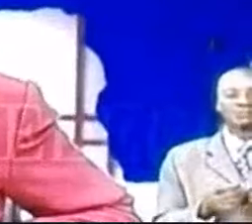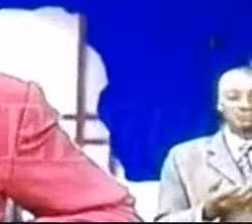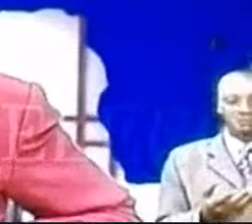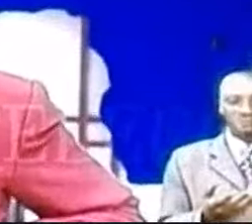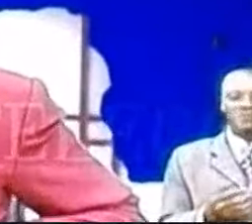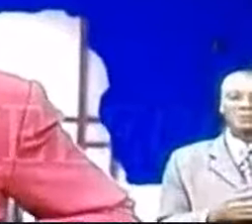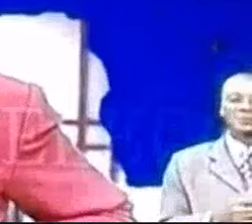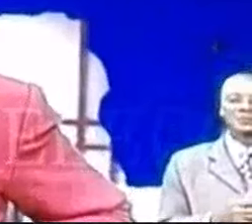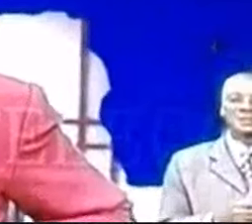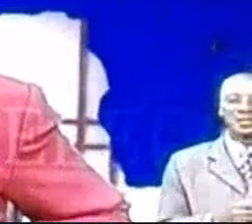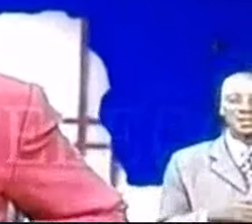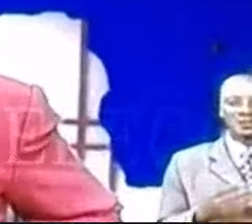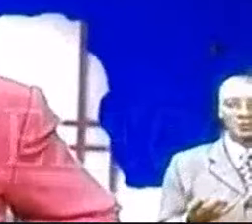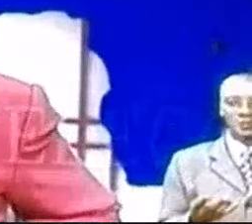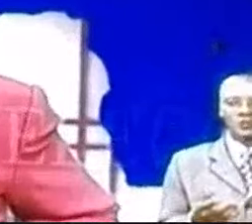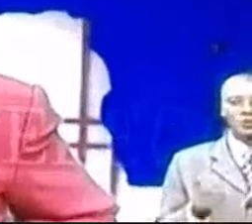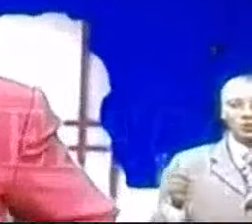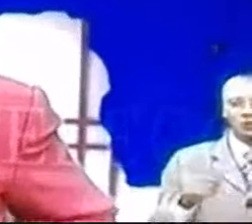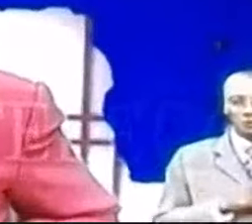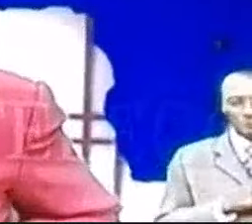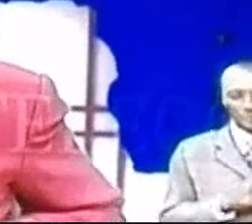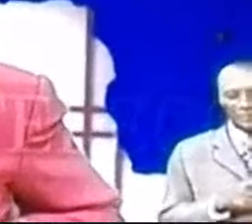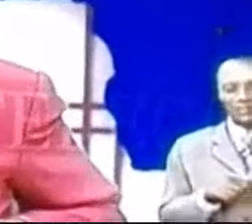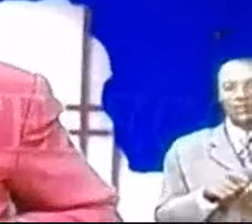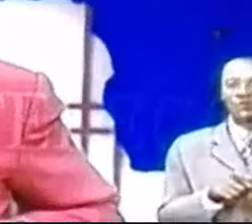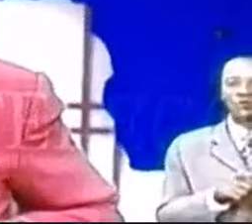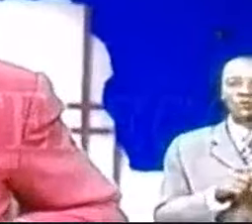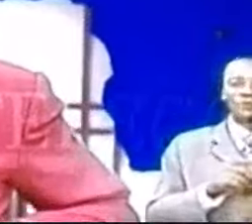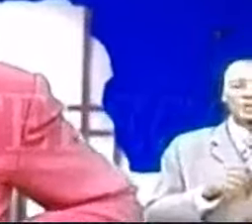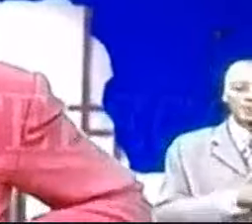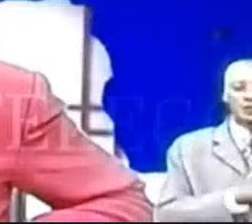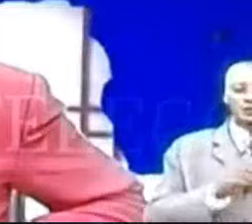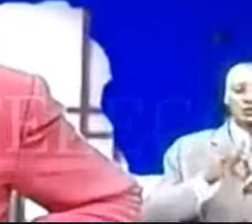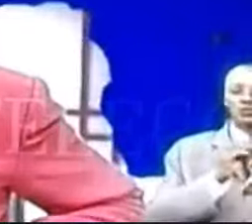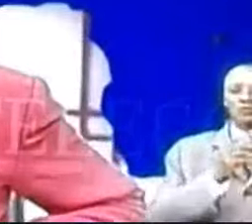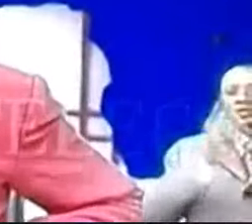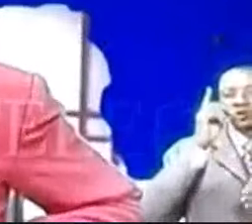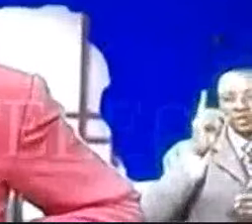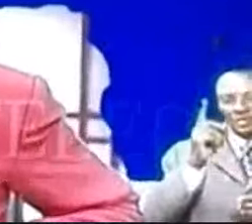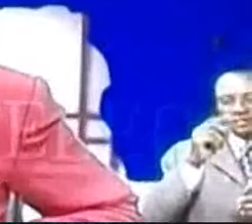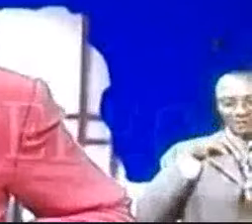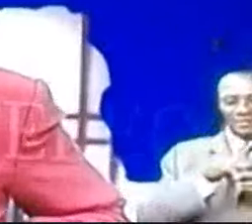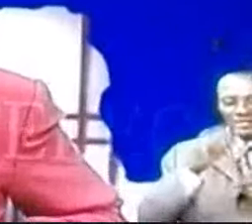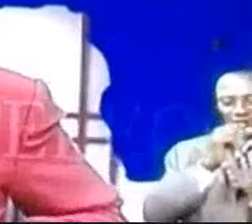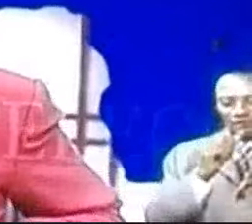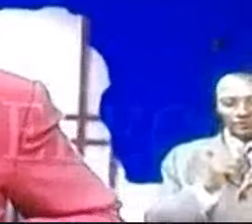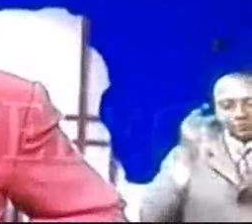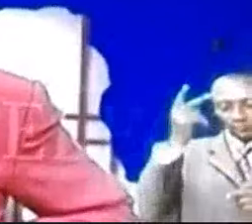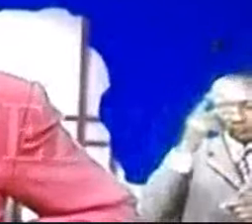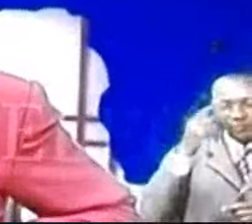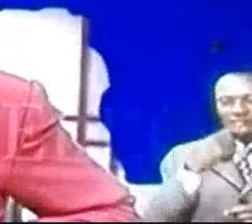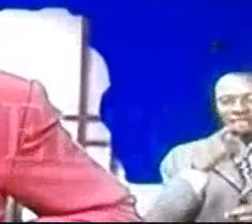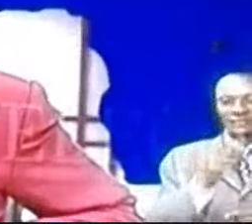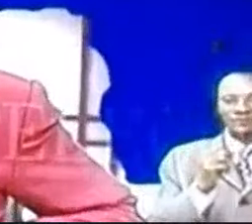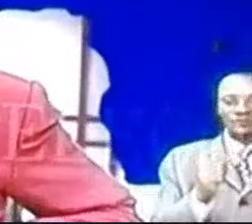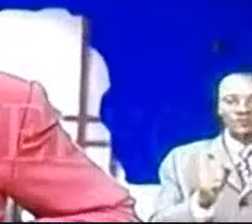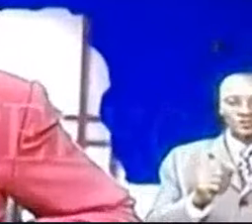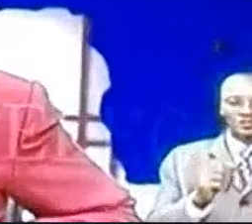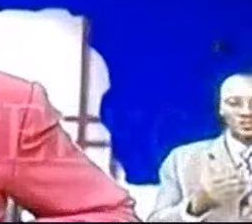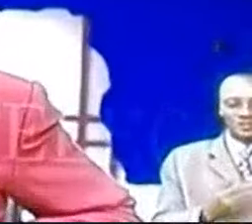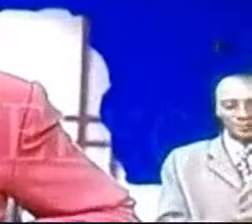a été présenté comme le principal animateur d'une structure politique dénommée Force de progrès et